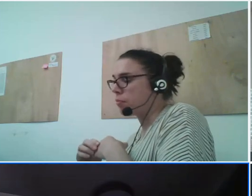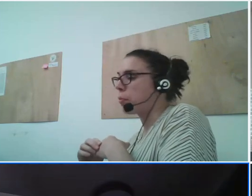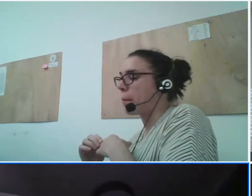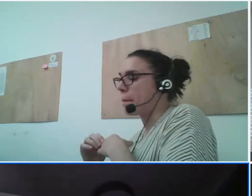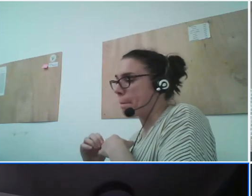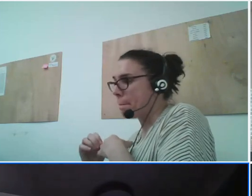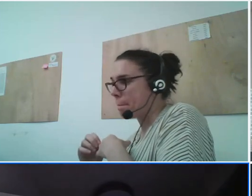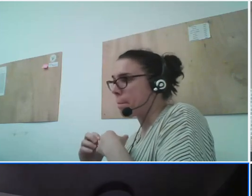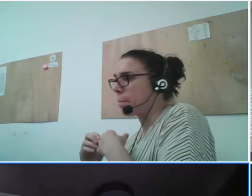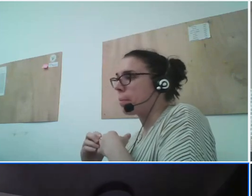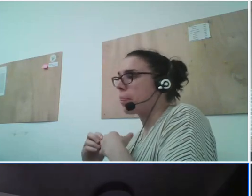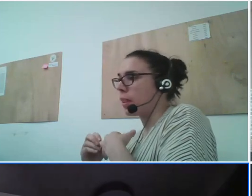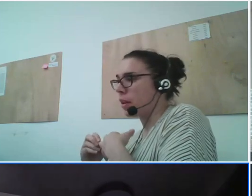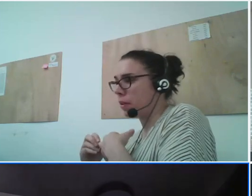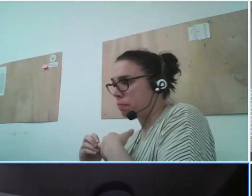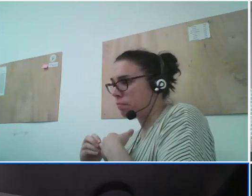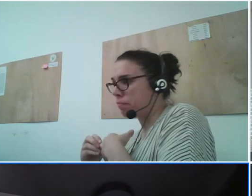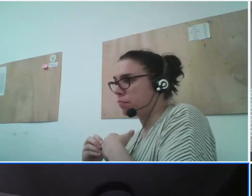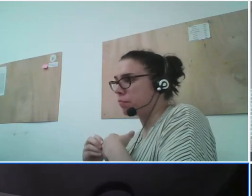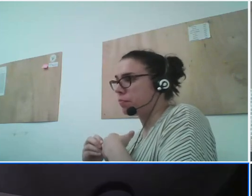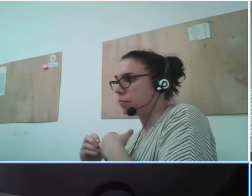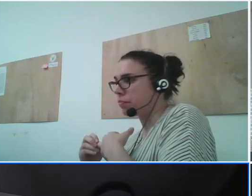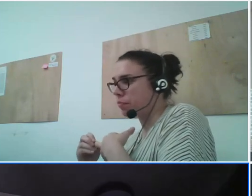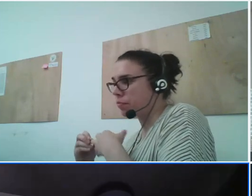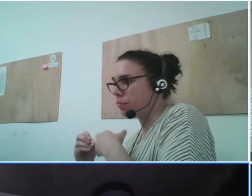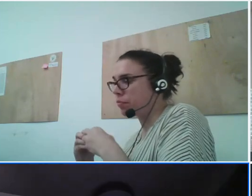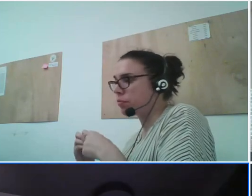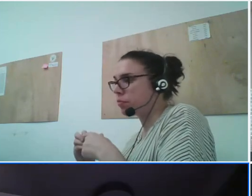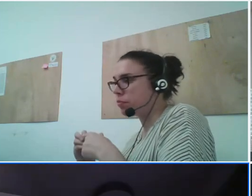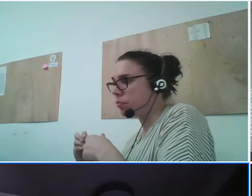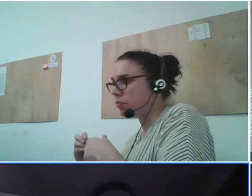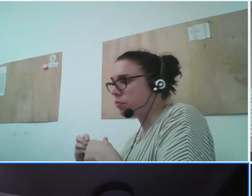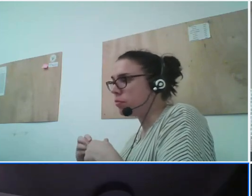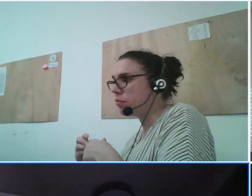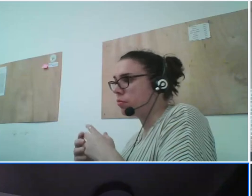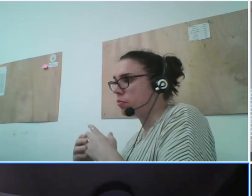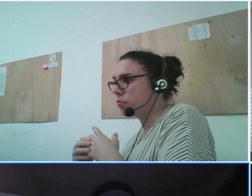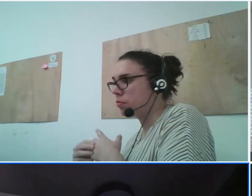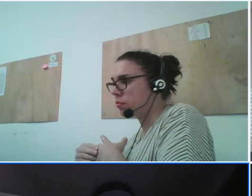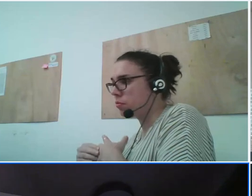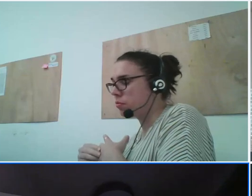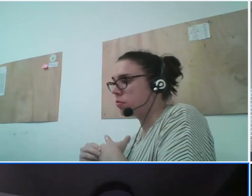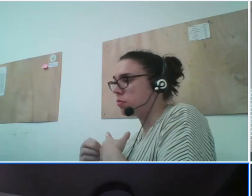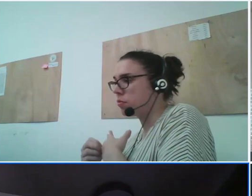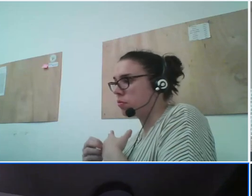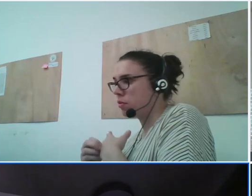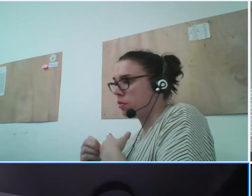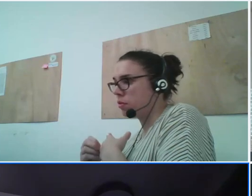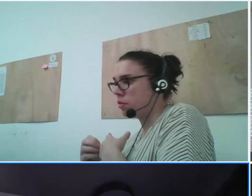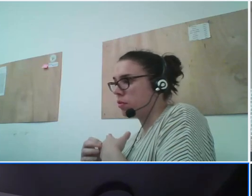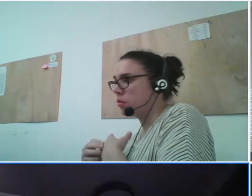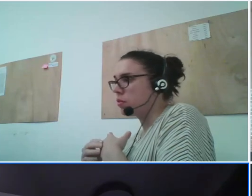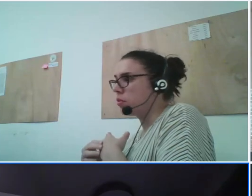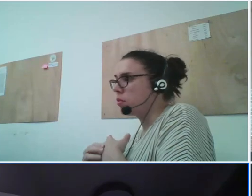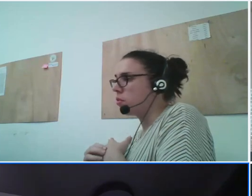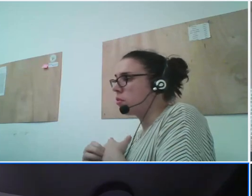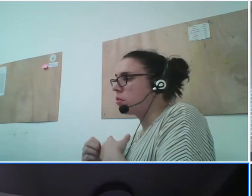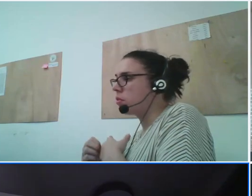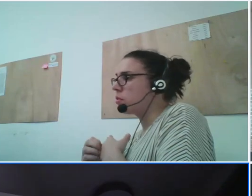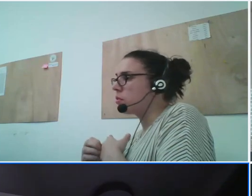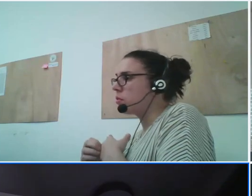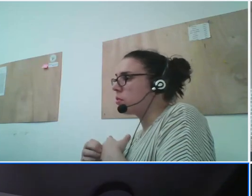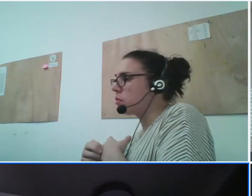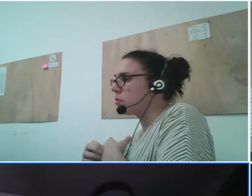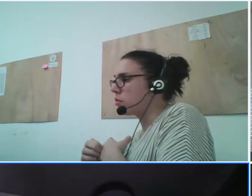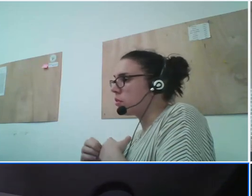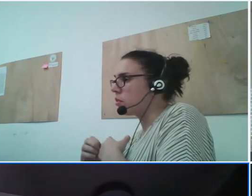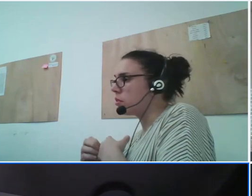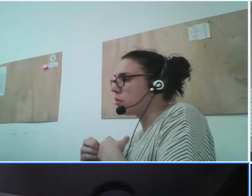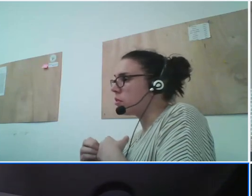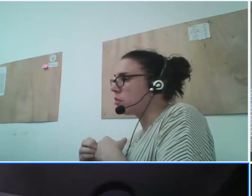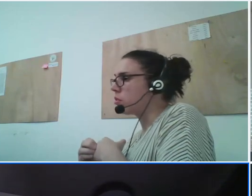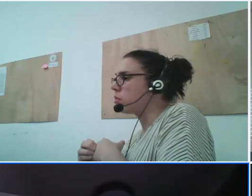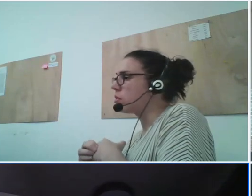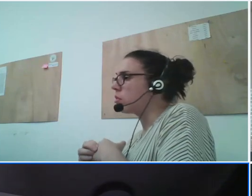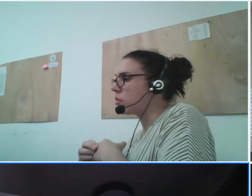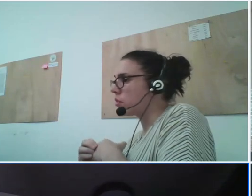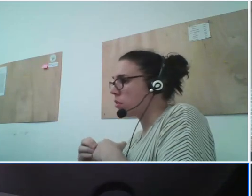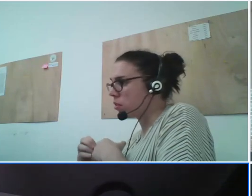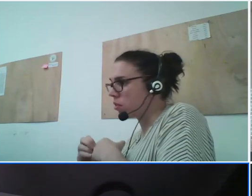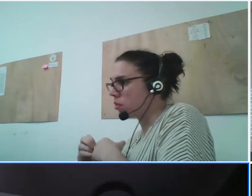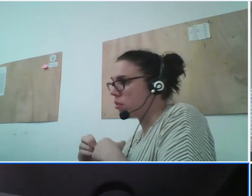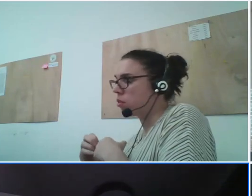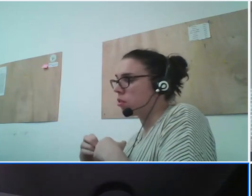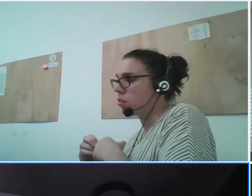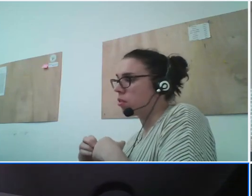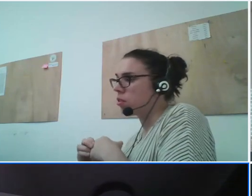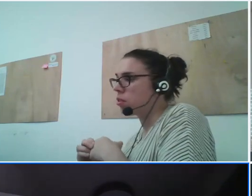quindi non sono pubblicabili come open data. Allora io sono molto curiosa di capire come si penserà alla realizzazione del Data Governance Act, che